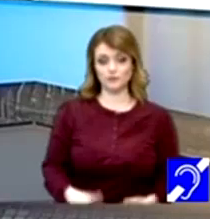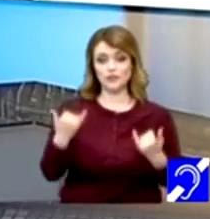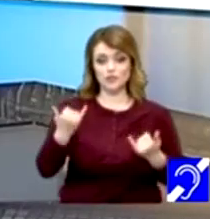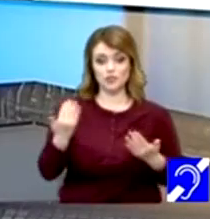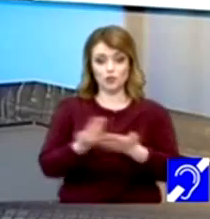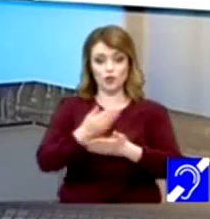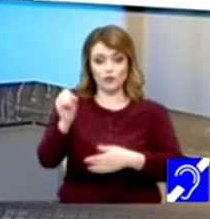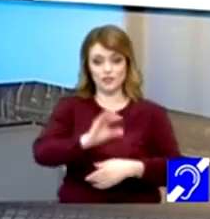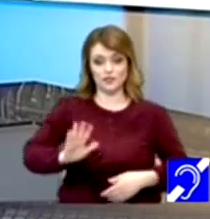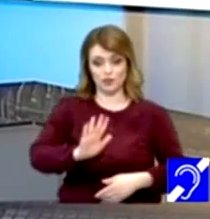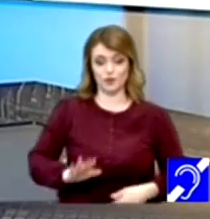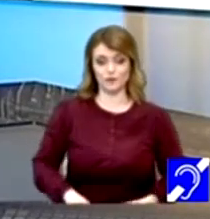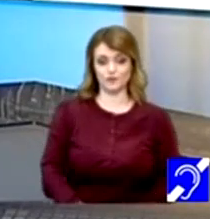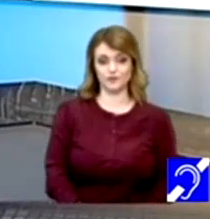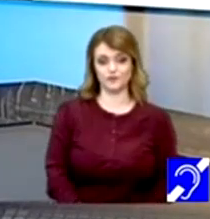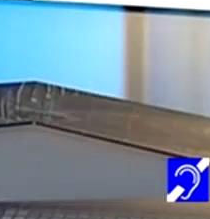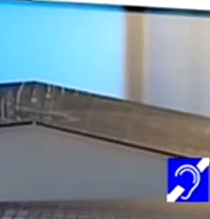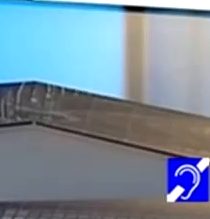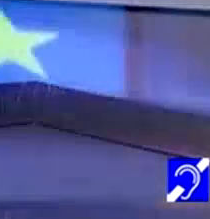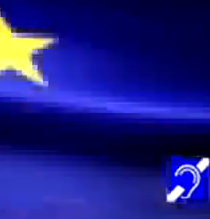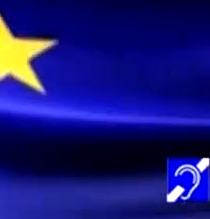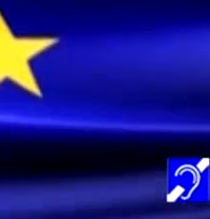Să urmărim acum rubrica Europa Azi.